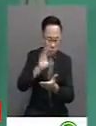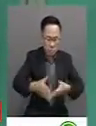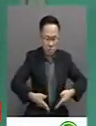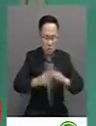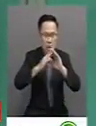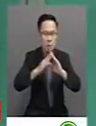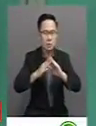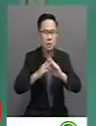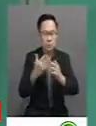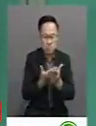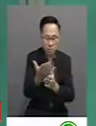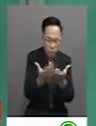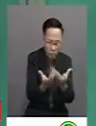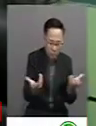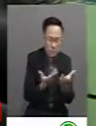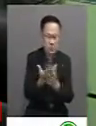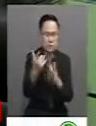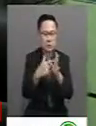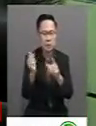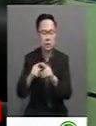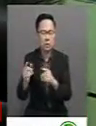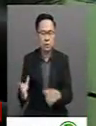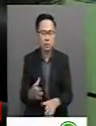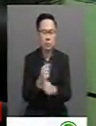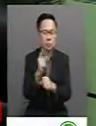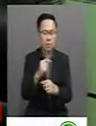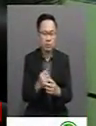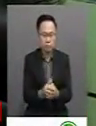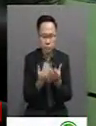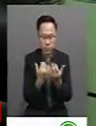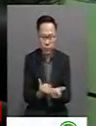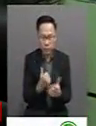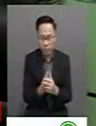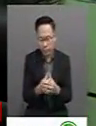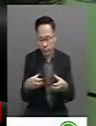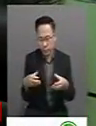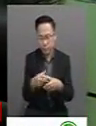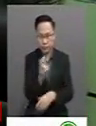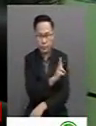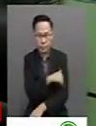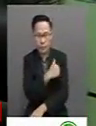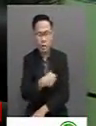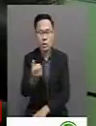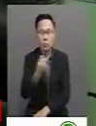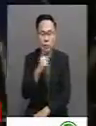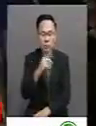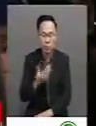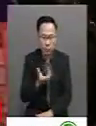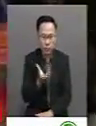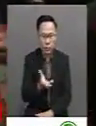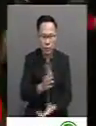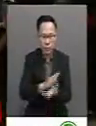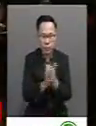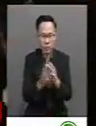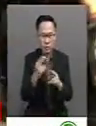ตึกซื้ออุปกรณ์แล้วก็ซื้อยาสุดท้ายนี้พูดถึงกรณีที่มีคนในแวดวงสาธารณสุขค่ะเรียกร้องให้ตู